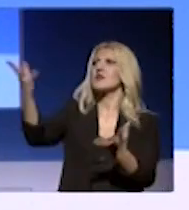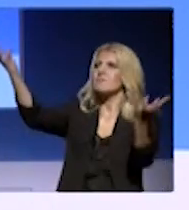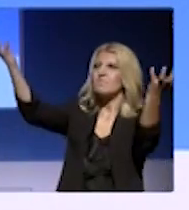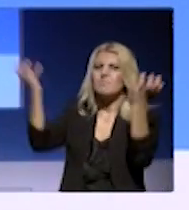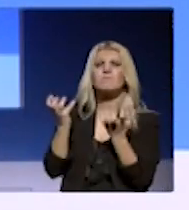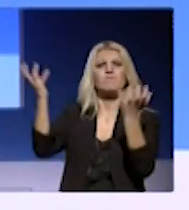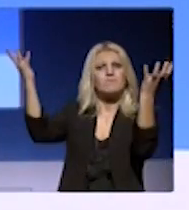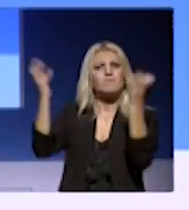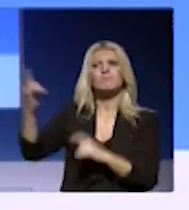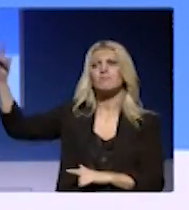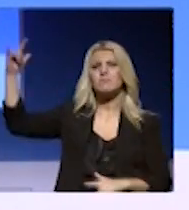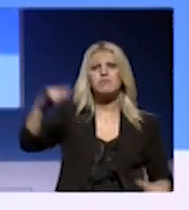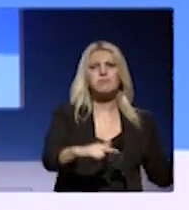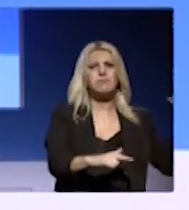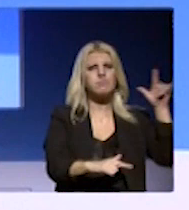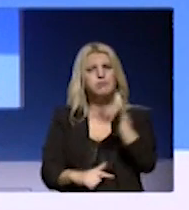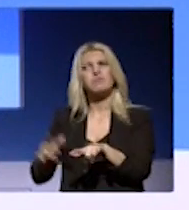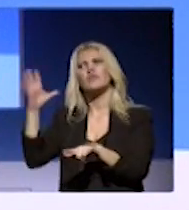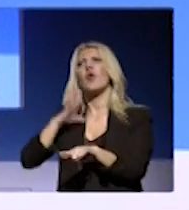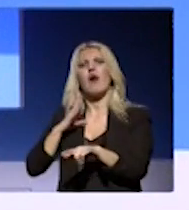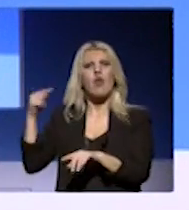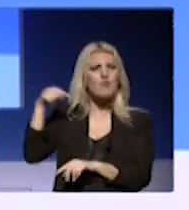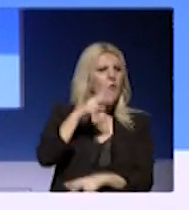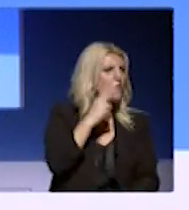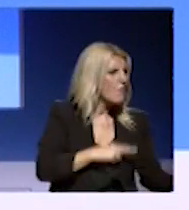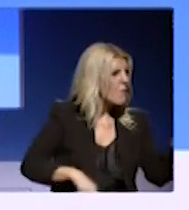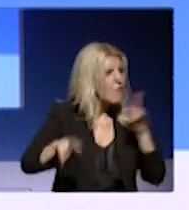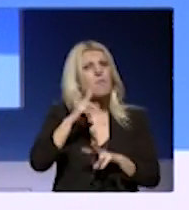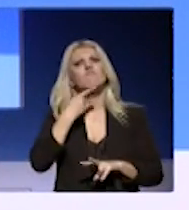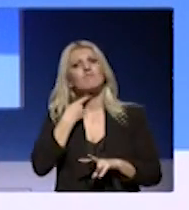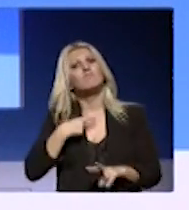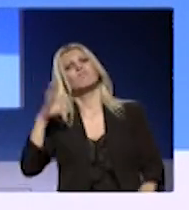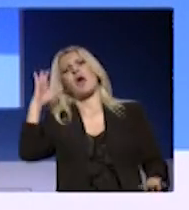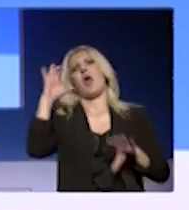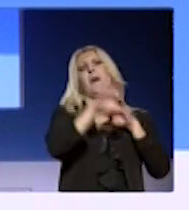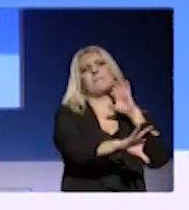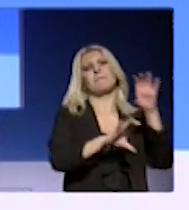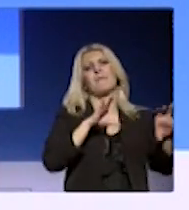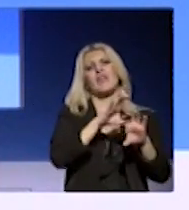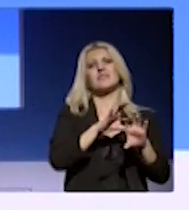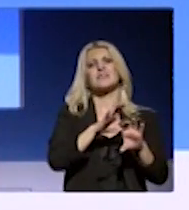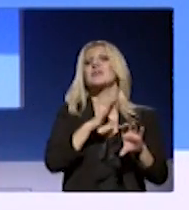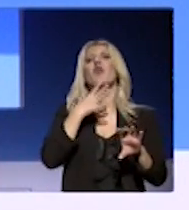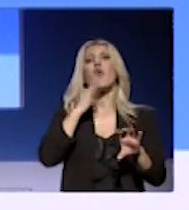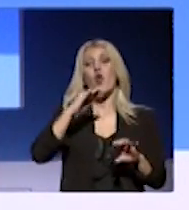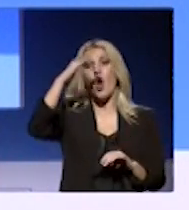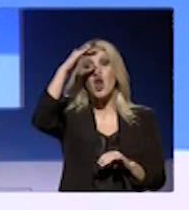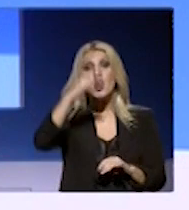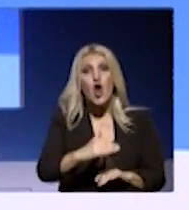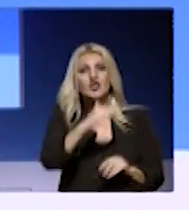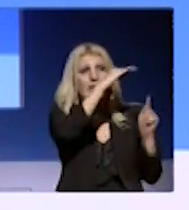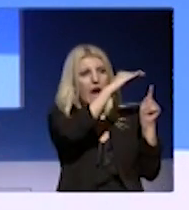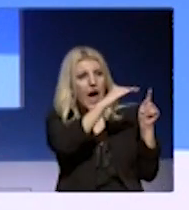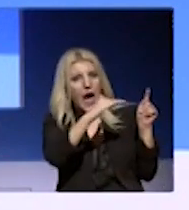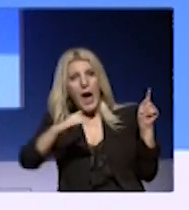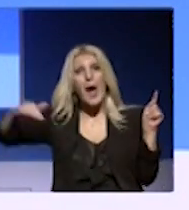τις επενδύσεις που χρειάζεται για να μπορέσει να οδηγήσει όλη την ευρύτερη περιοχή της Νότιας Πελοποννήσου σε ένα